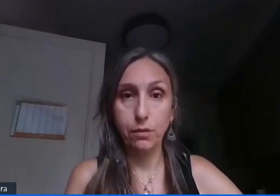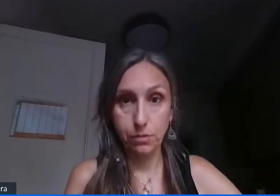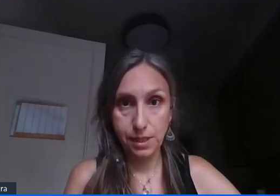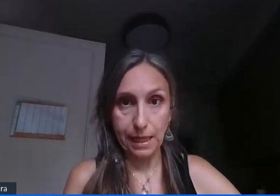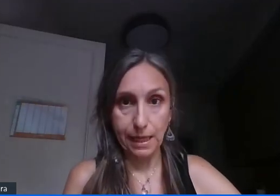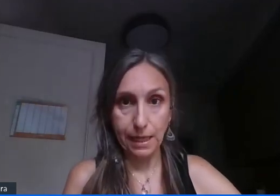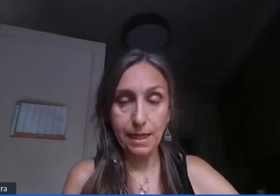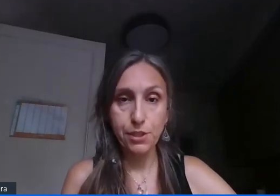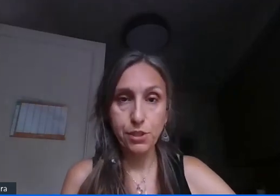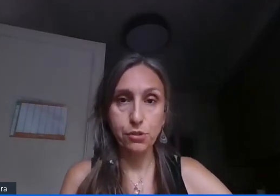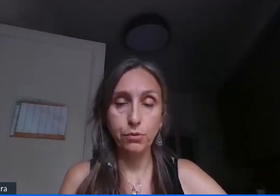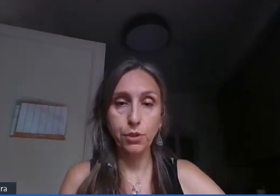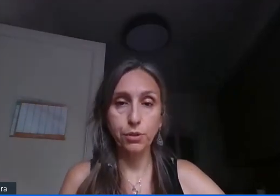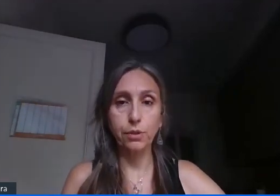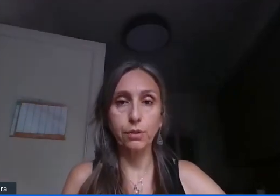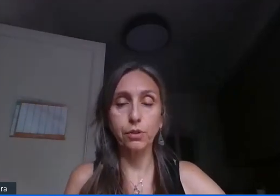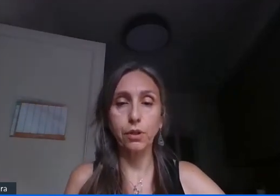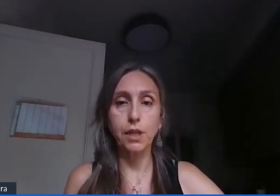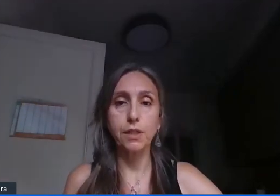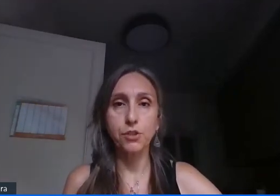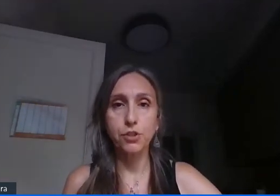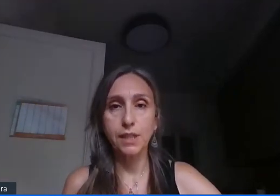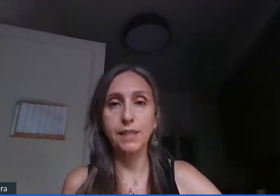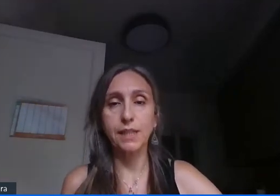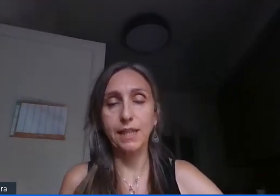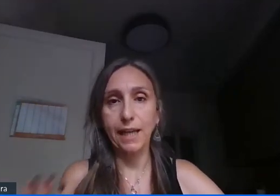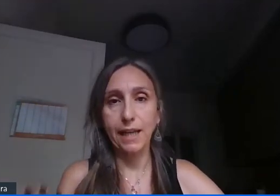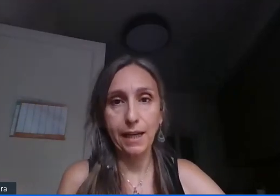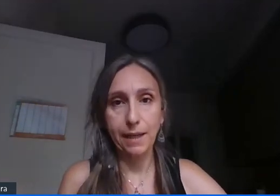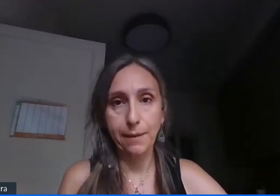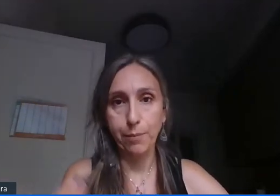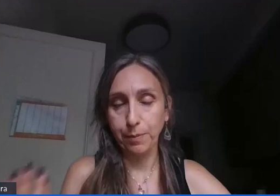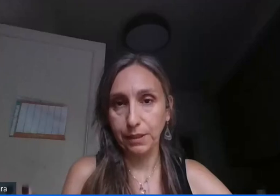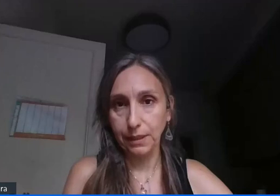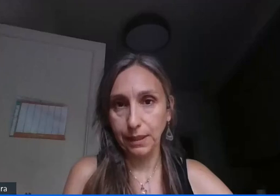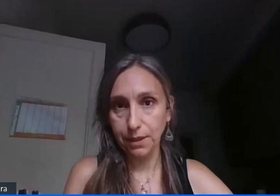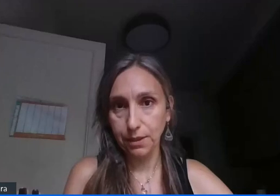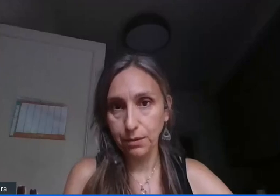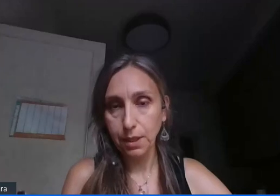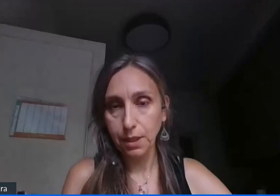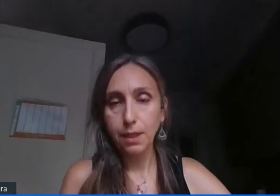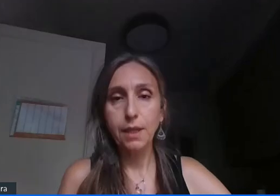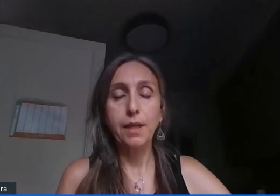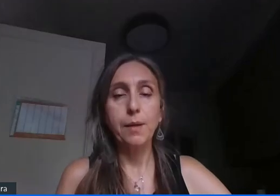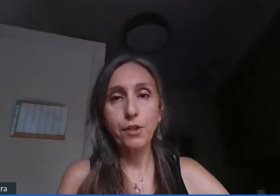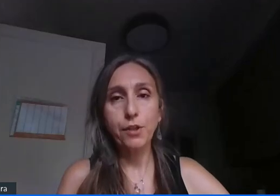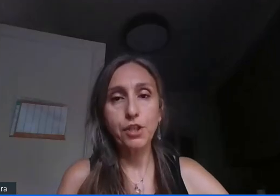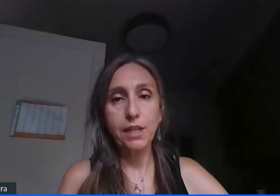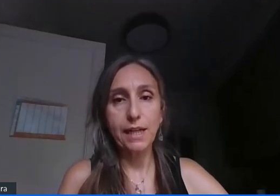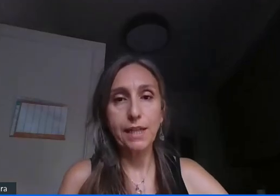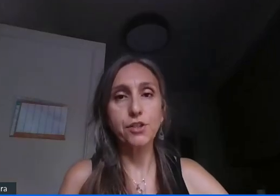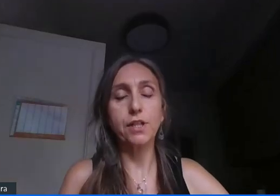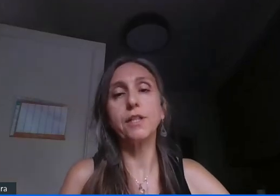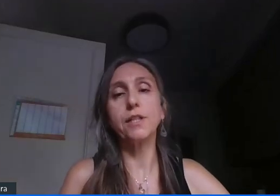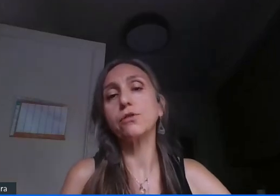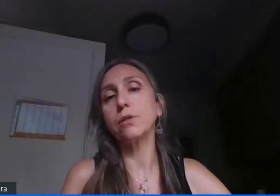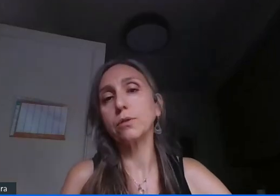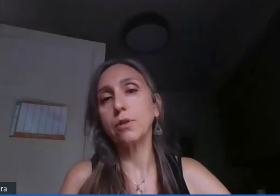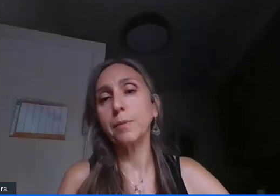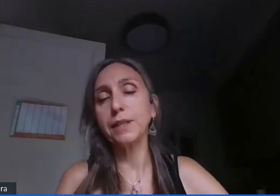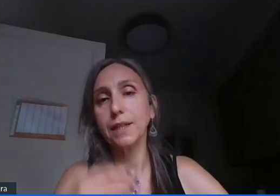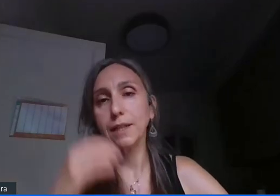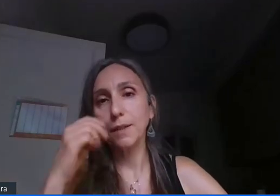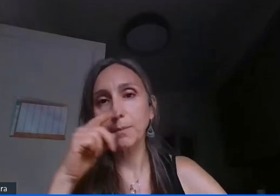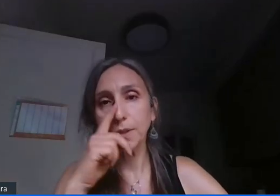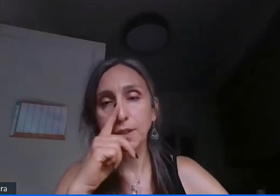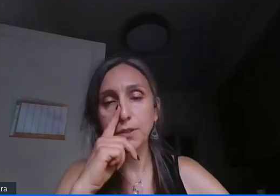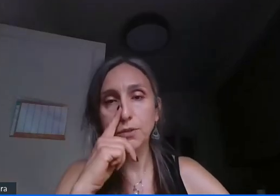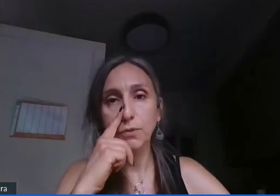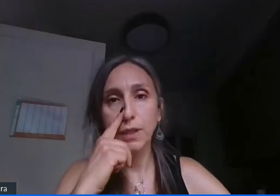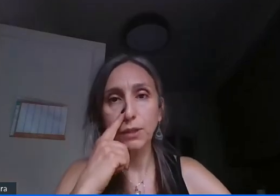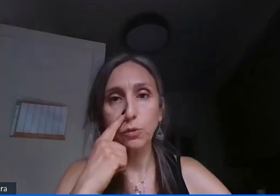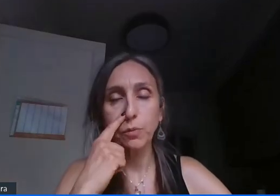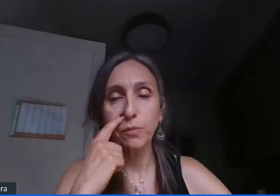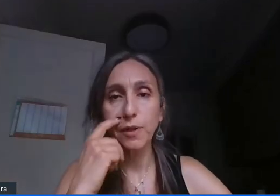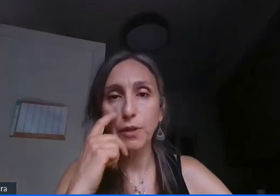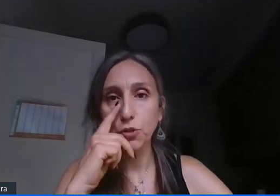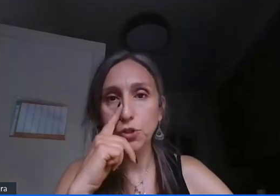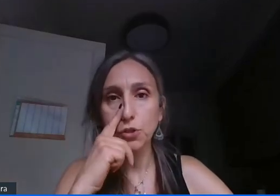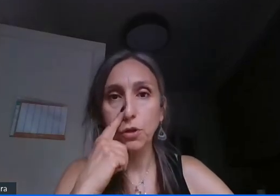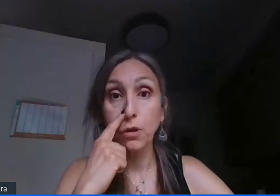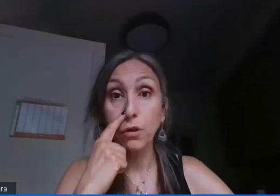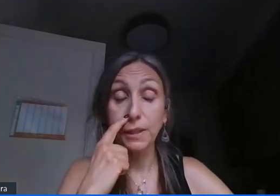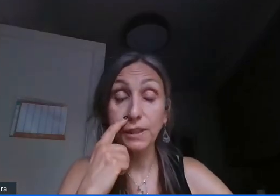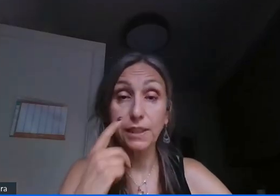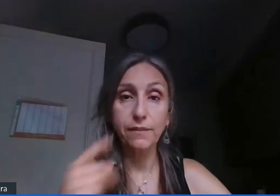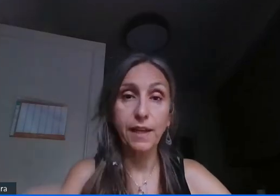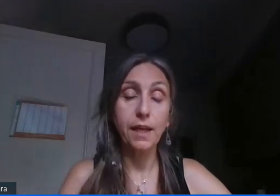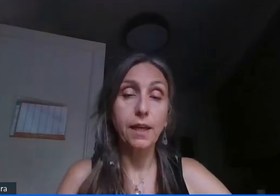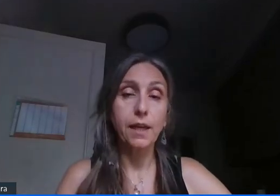che vanno a cozzare. La legge sul diritto d'autore dice che chi crea è proprietario. Poi c'è la legge, adesso naturalmente sul lato pubblico